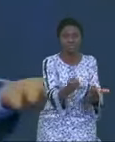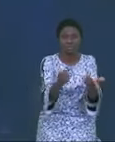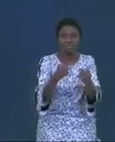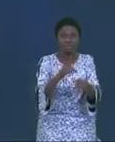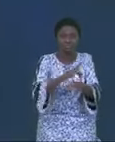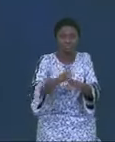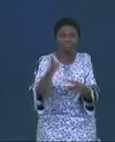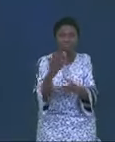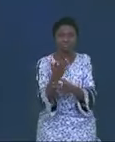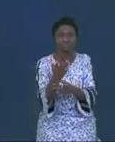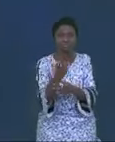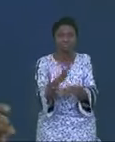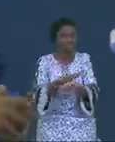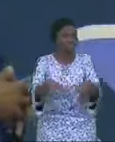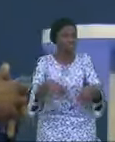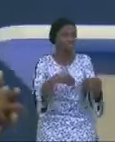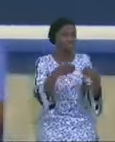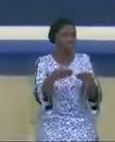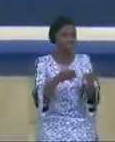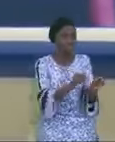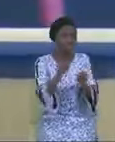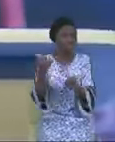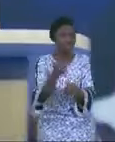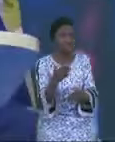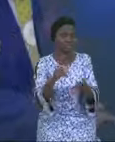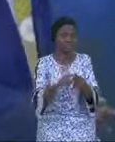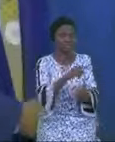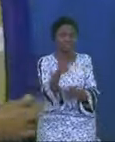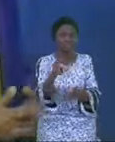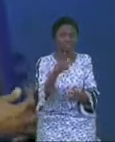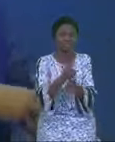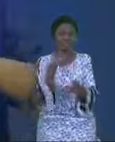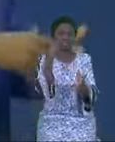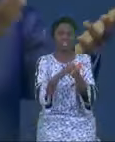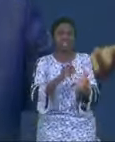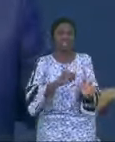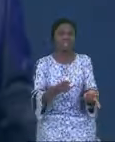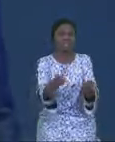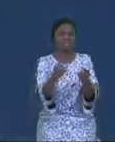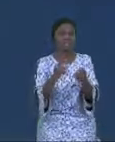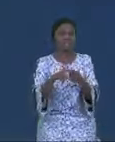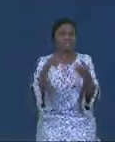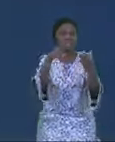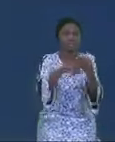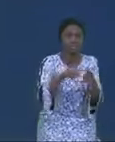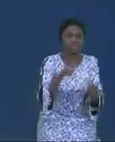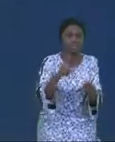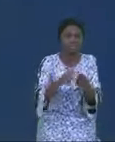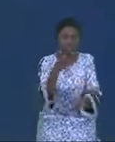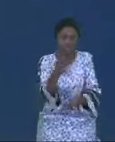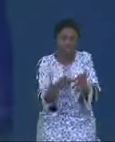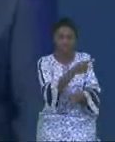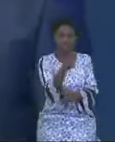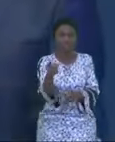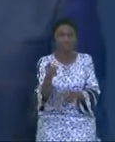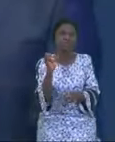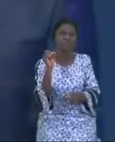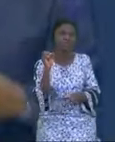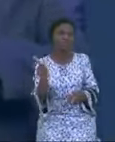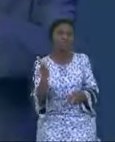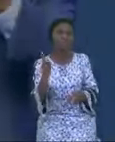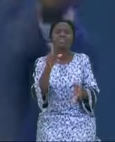elles ne te donne rien il dit oh je suis venu te visiter d'accord qu'est-ce